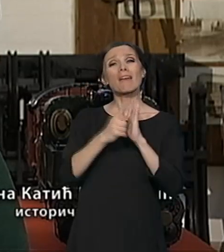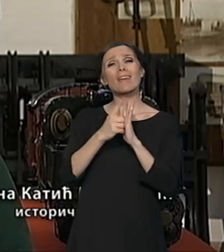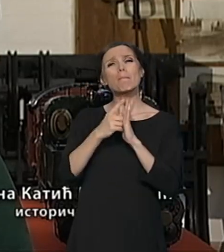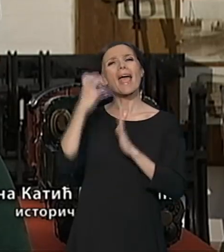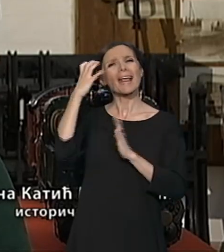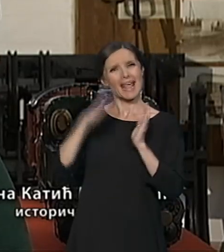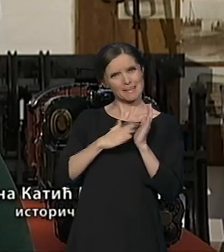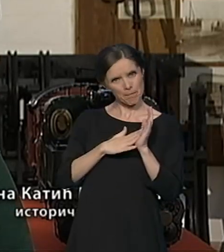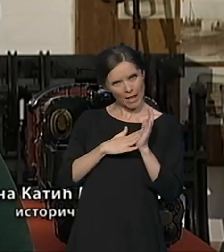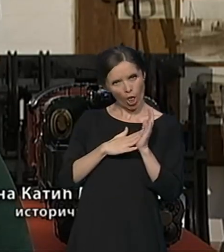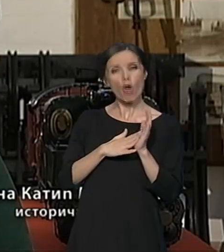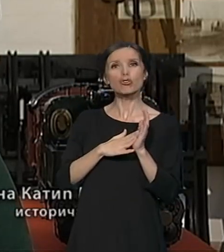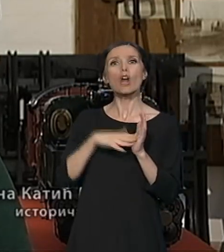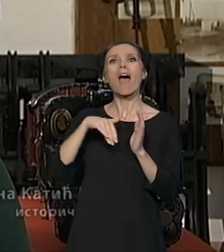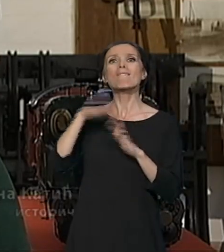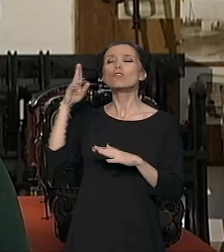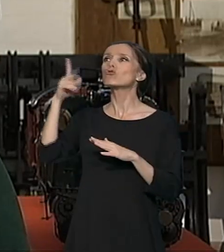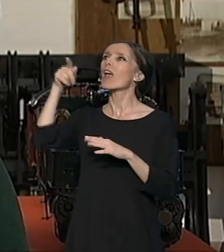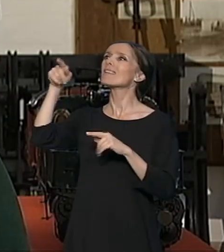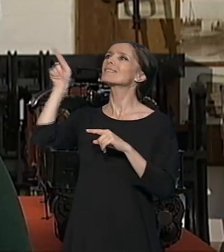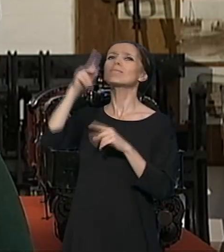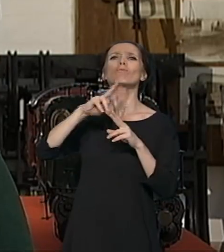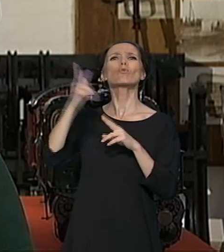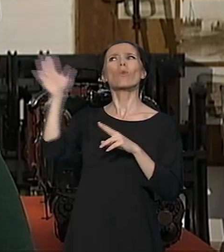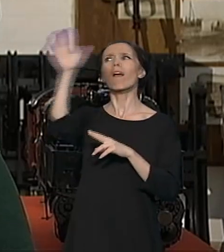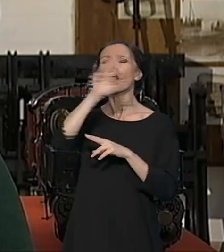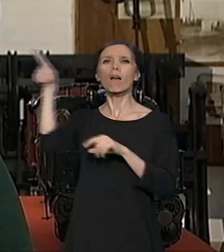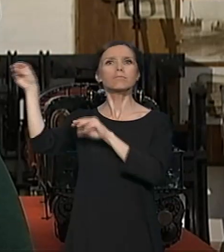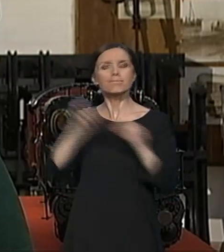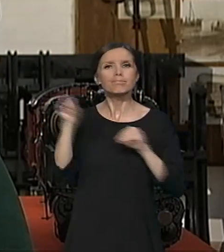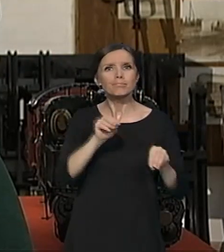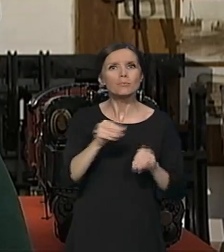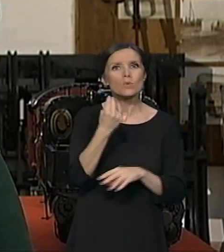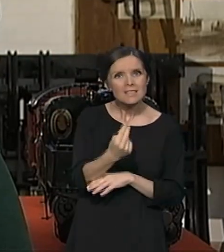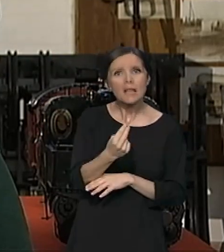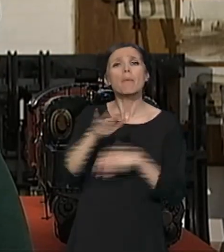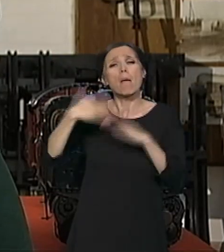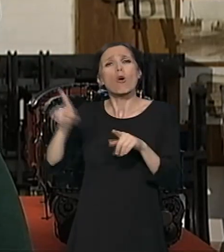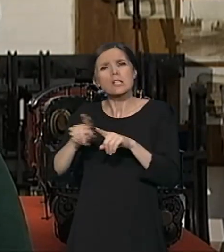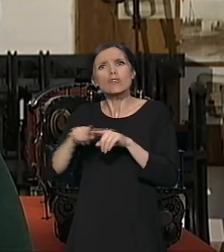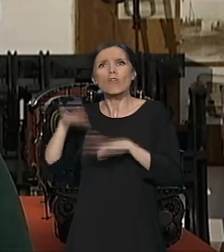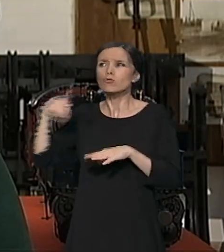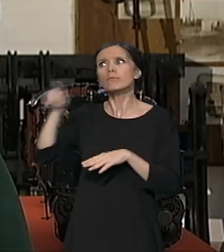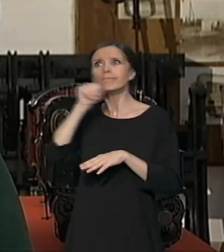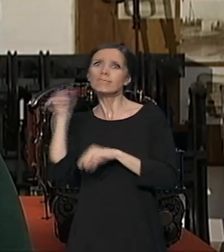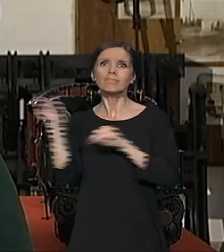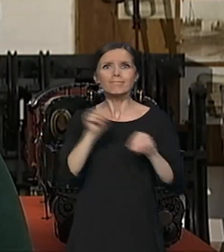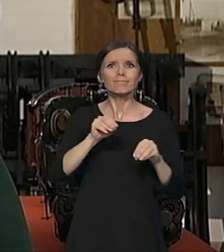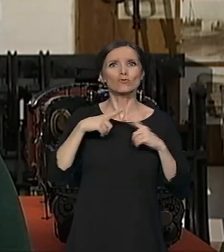Miloš vladao, pa i kasnije, mada posle 60. godina pritisak na doseljavanje pada. Poljoprivreda